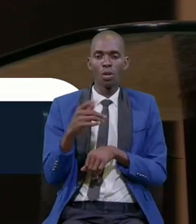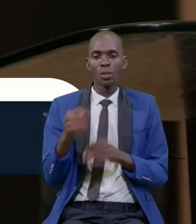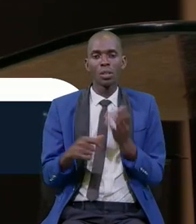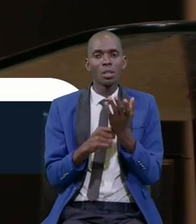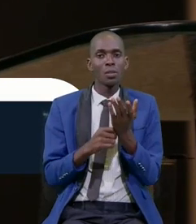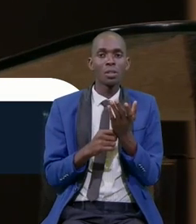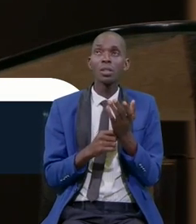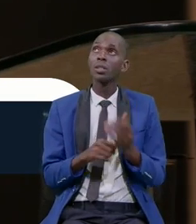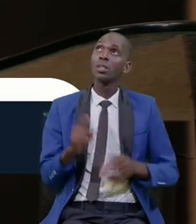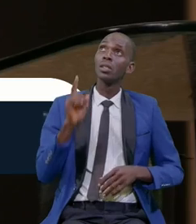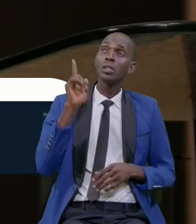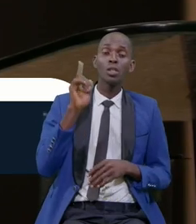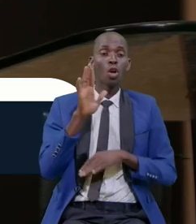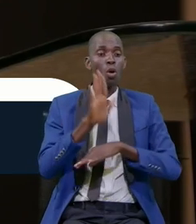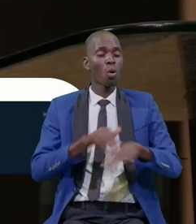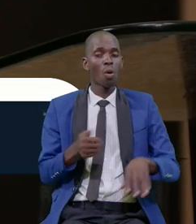chair.